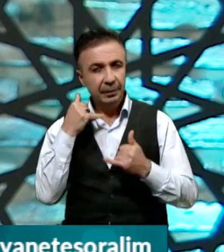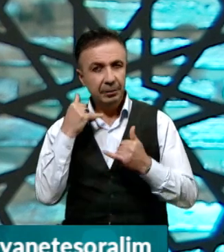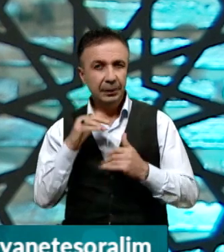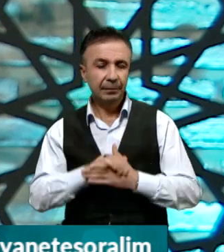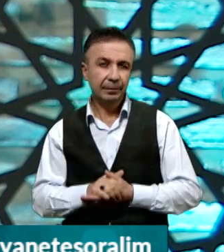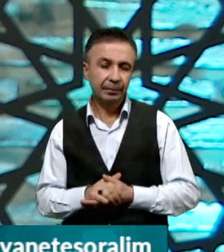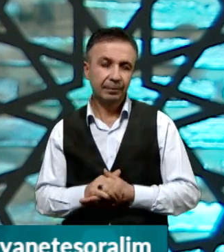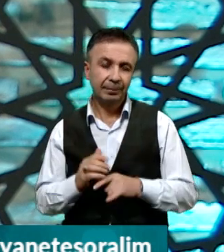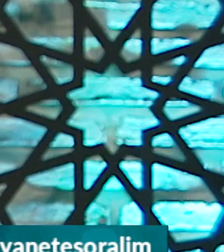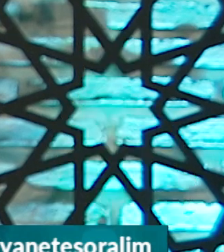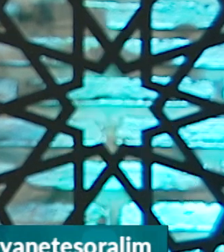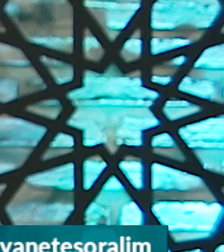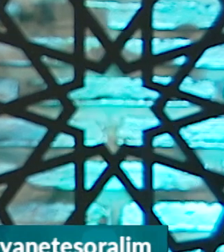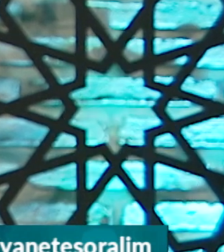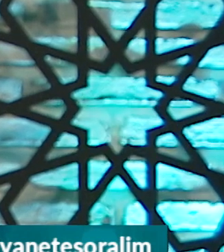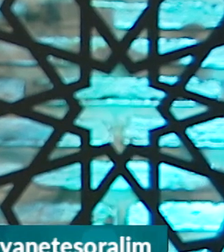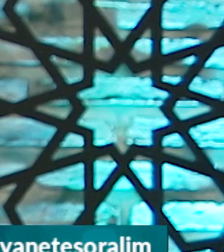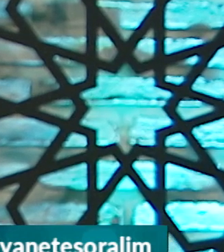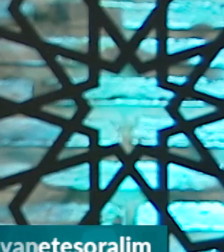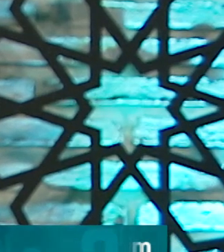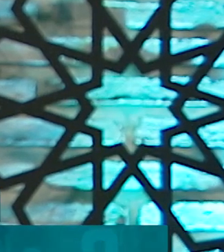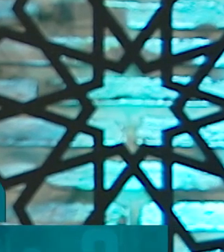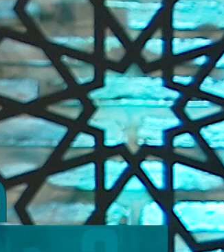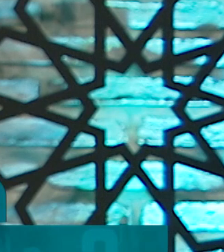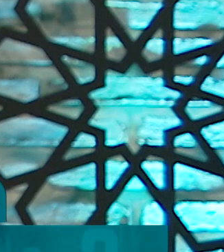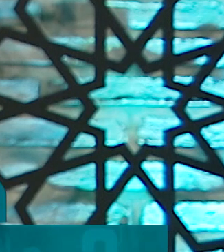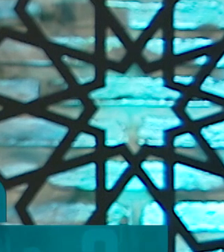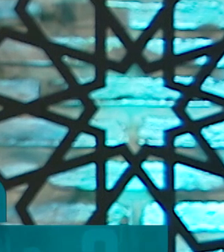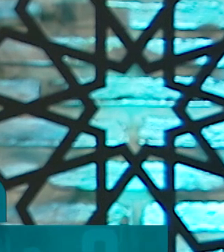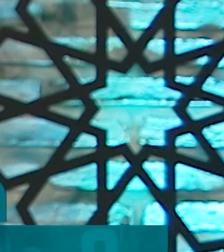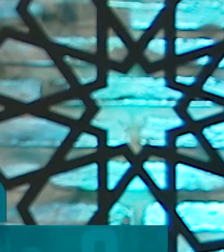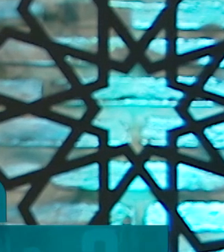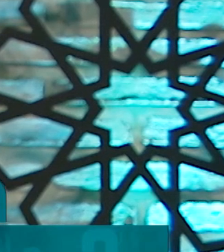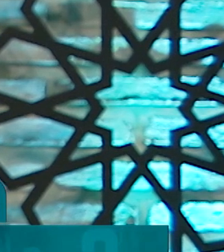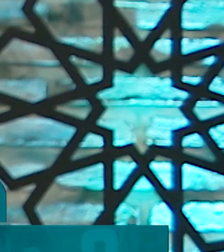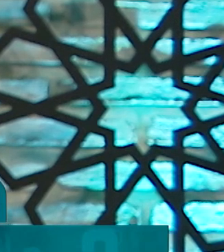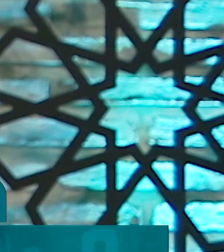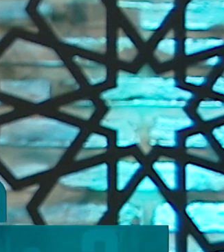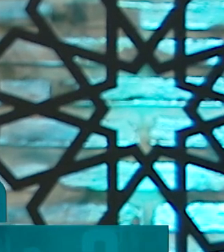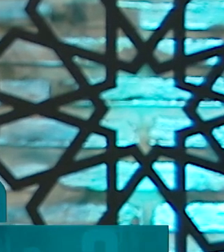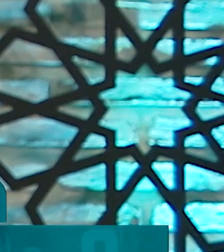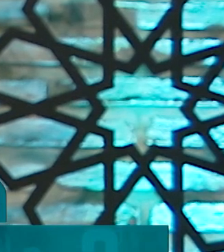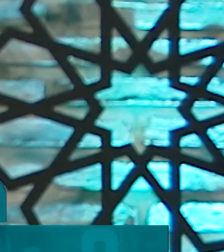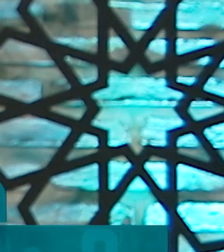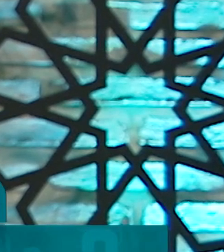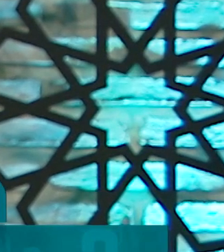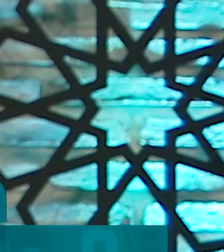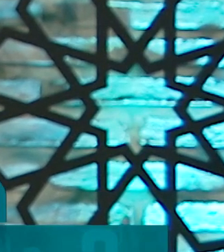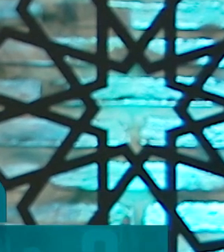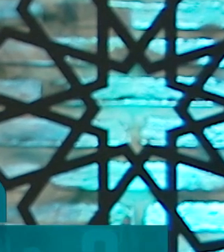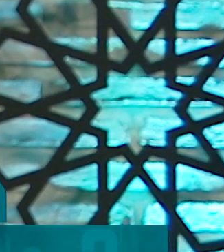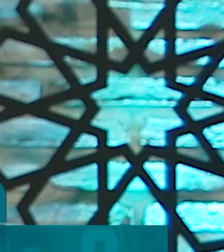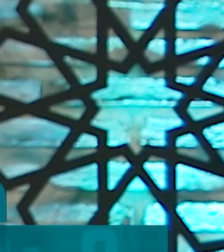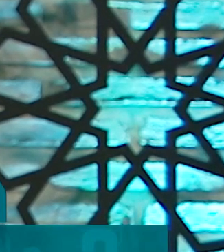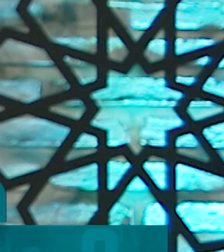geldiniz Mustafa Bey. Hoş bulduk efendim. Buyurun efendim, dinliyoruz sizi. Şimdi abi benim bir arkadaşım bana telefon